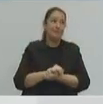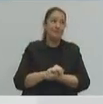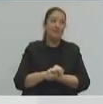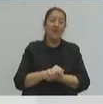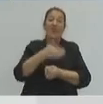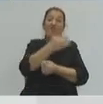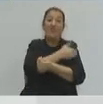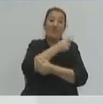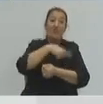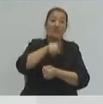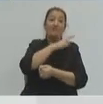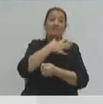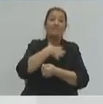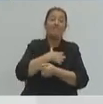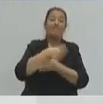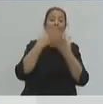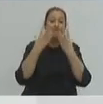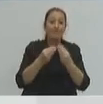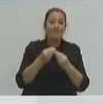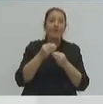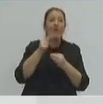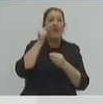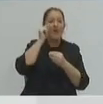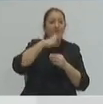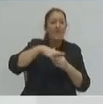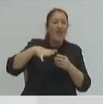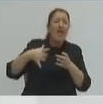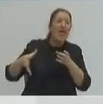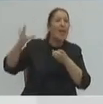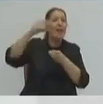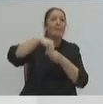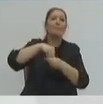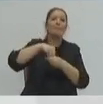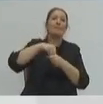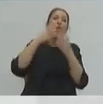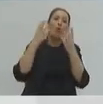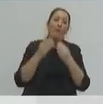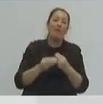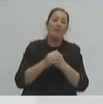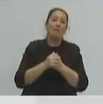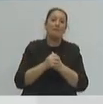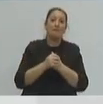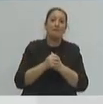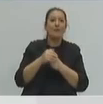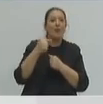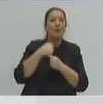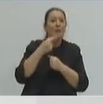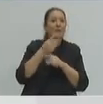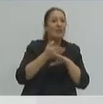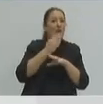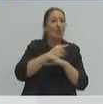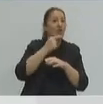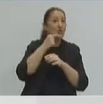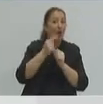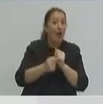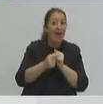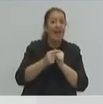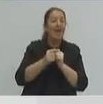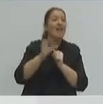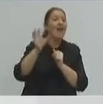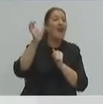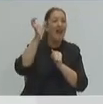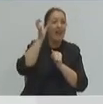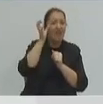Halkın olmalı. Bakın, halkın bütününü de kapsamalı. Ben o biraz önce söylenen